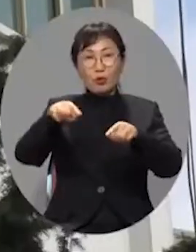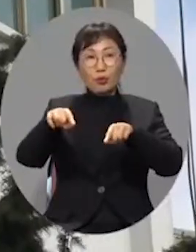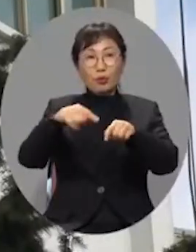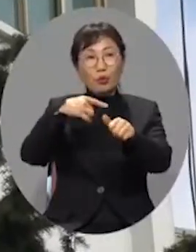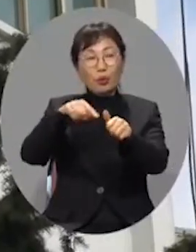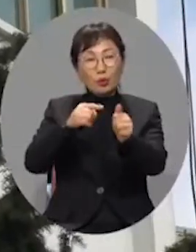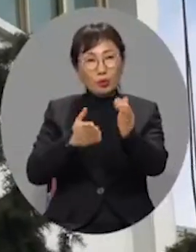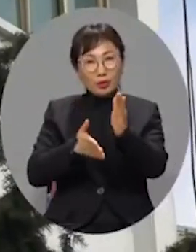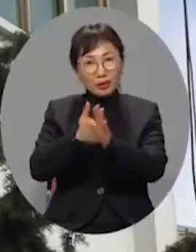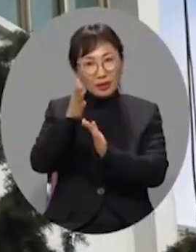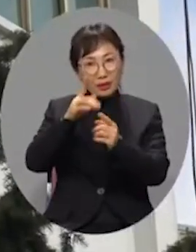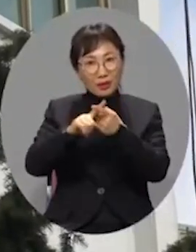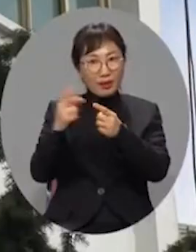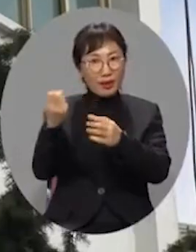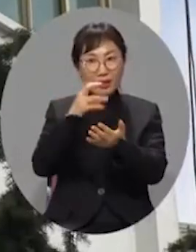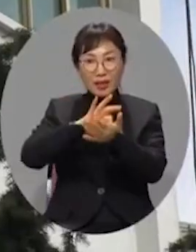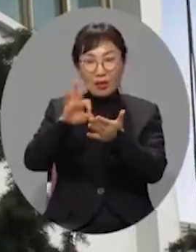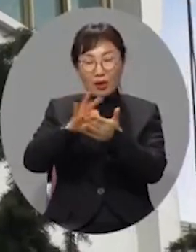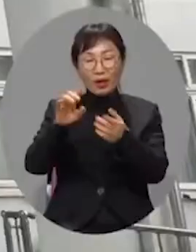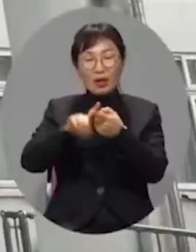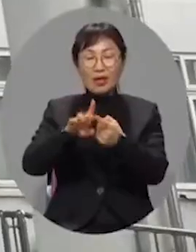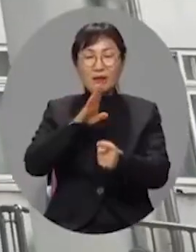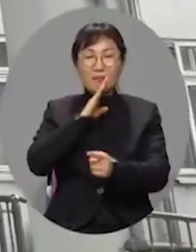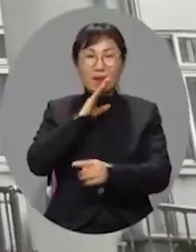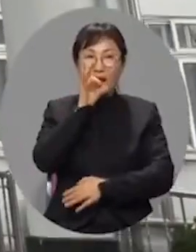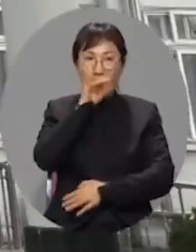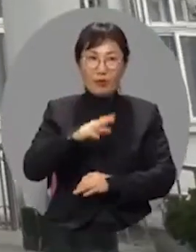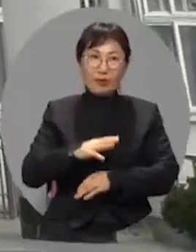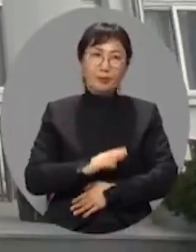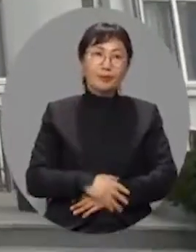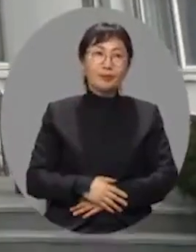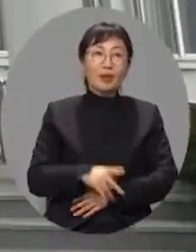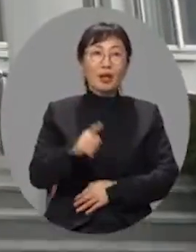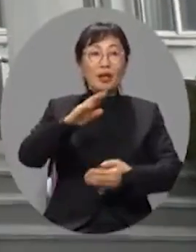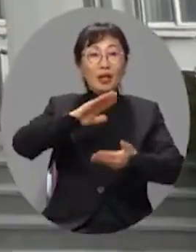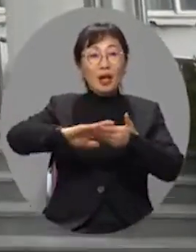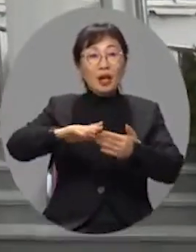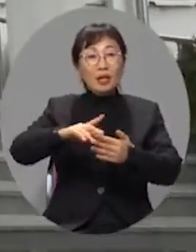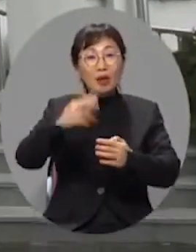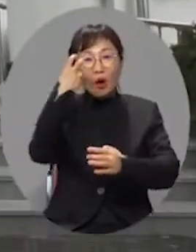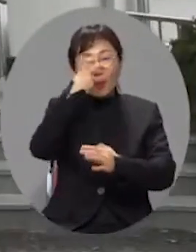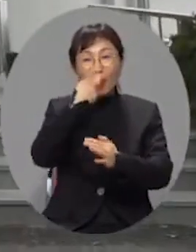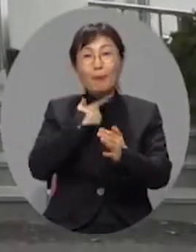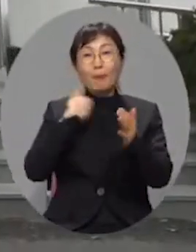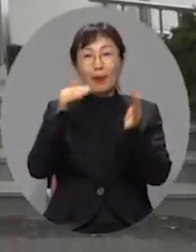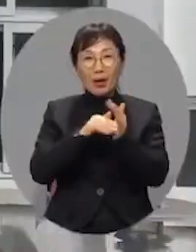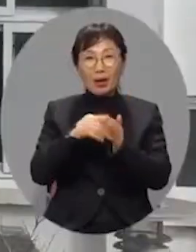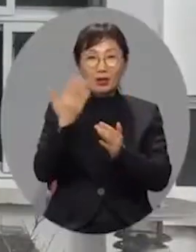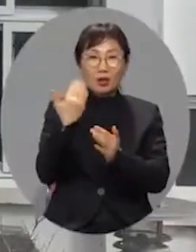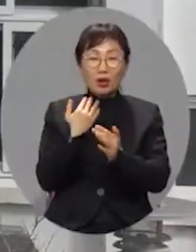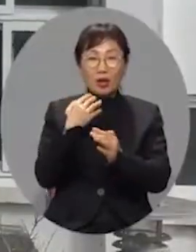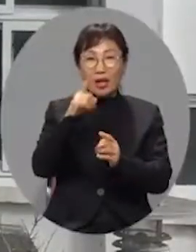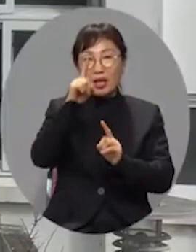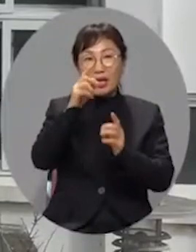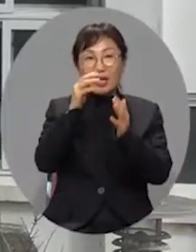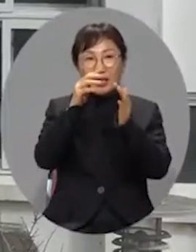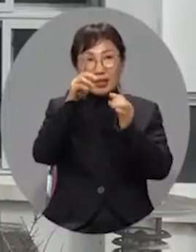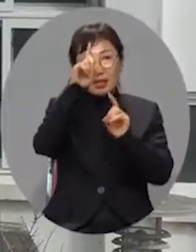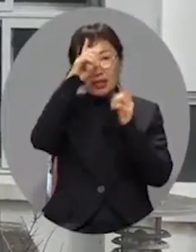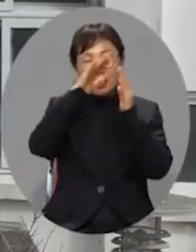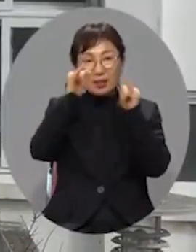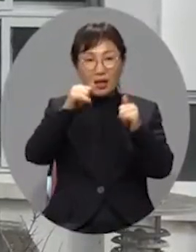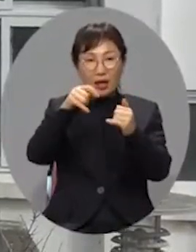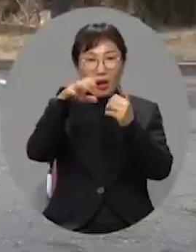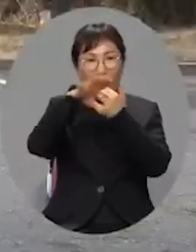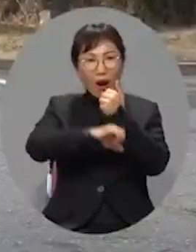재활용은 사실상 불가능해졌습니다. 도내 한 재단이 인수를 검토했지만 전 이사장의 횡령 금액을 감당할 수